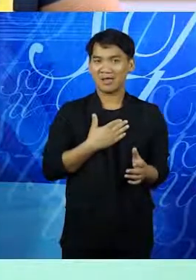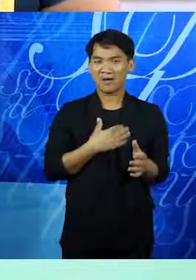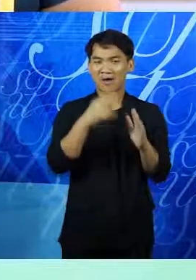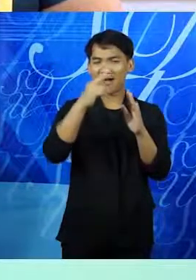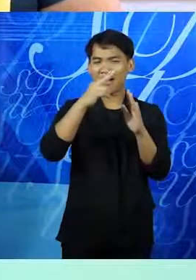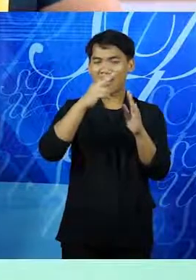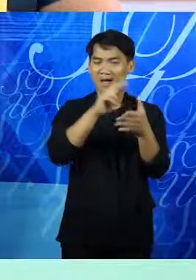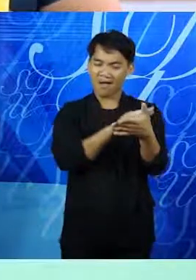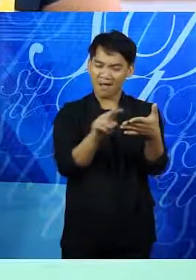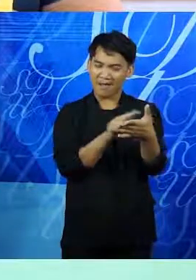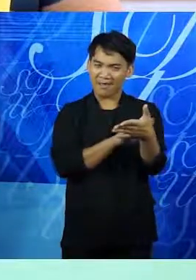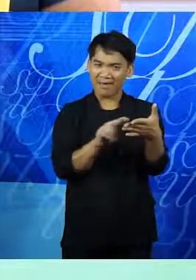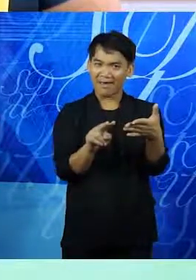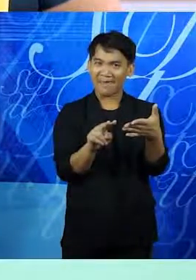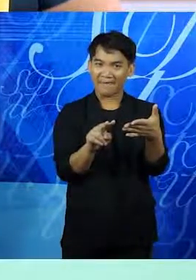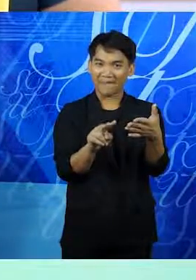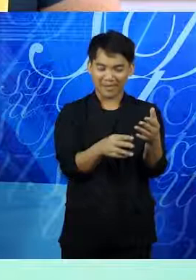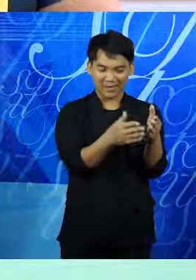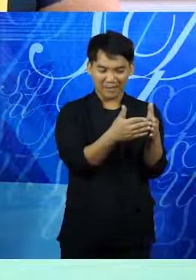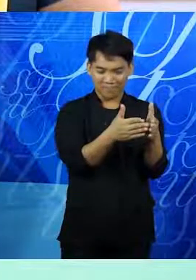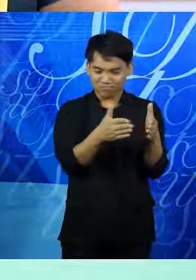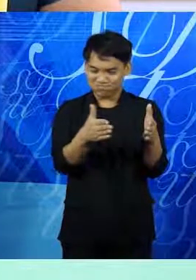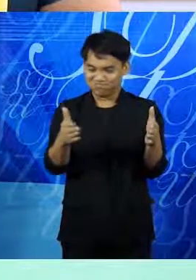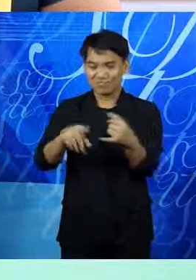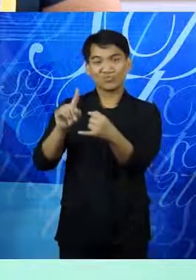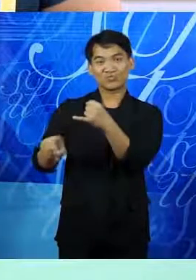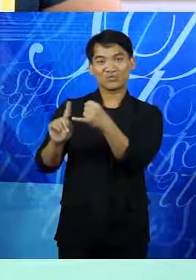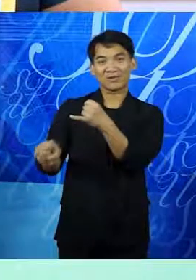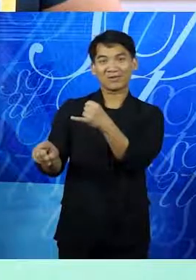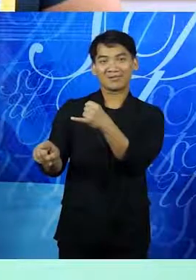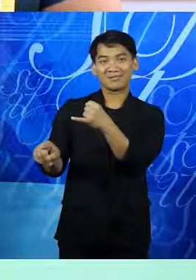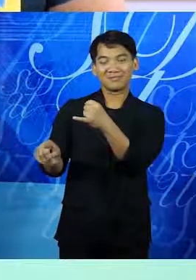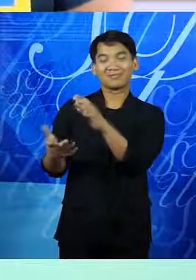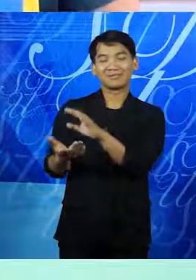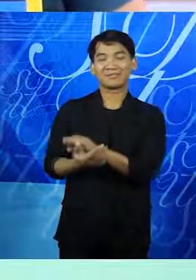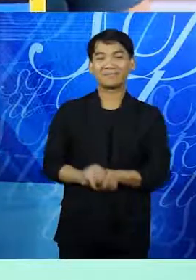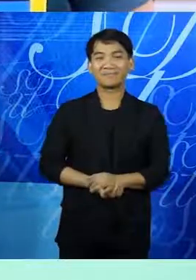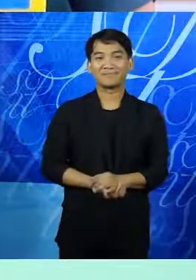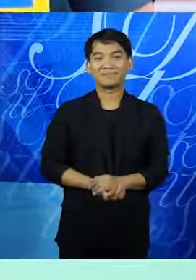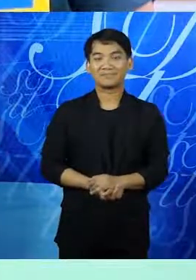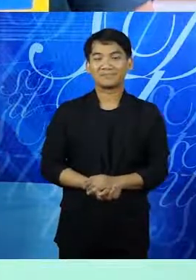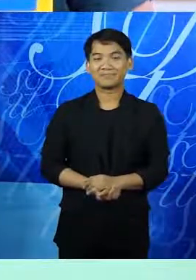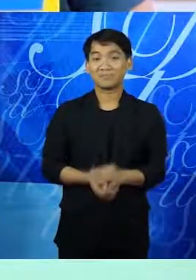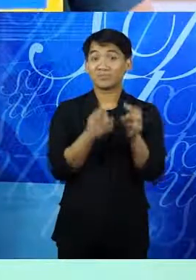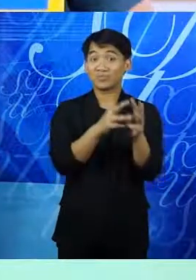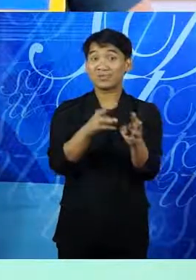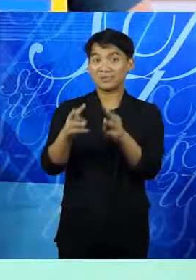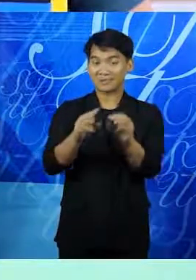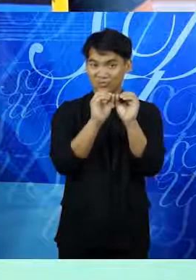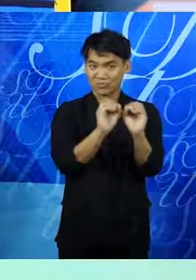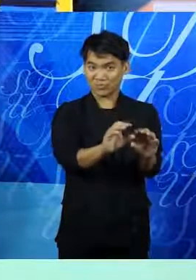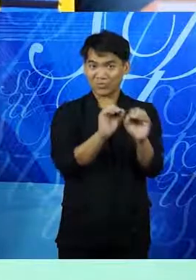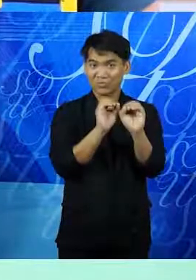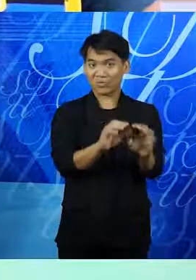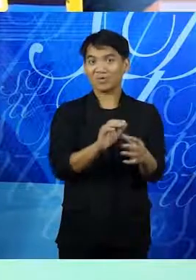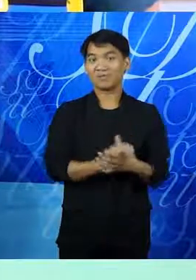นะคะคำเชื่อมแล้ว ต่อไปเป็นคำสุดท้ายก็จะมีและไว้อย่างเงี้ยนะคะอันนี้ก็คือเป็นวิธีการสอนน